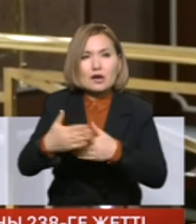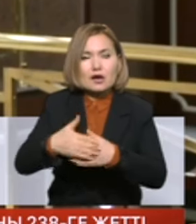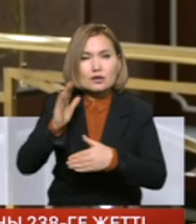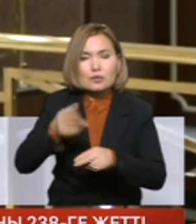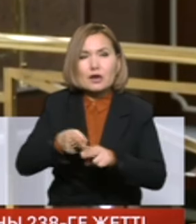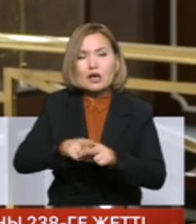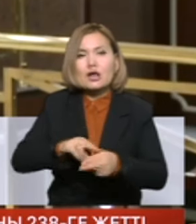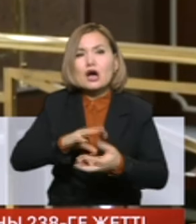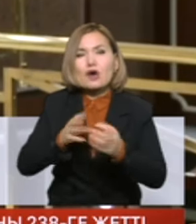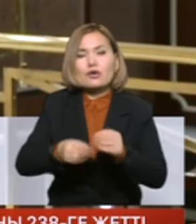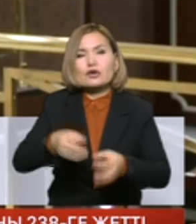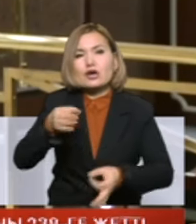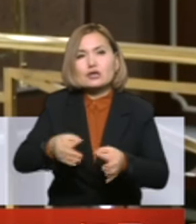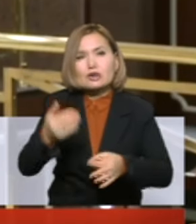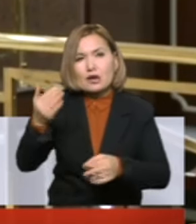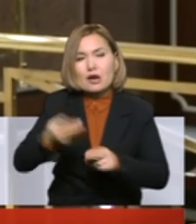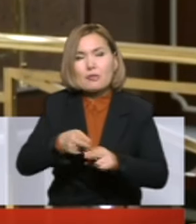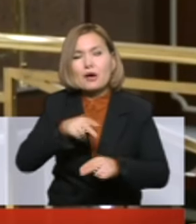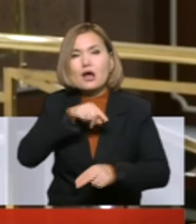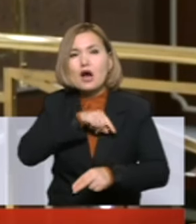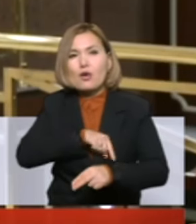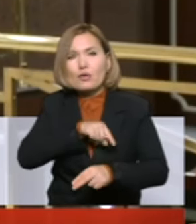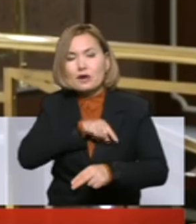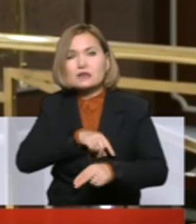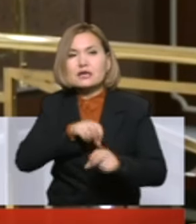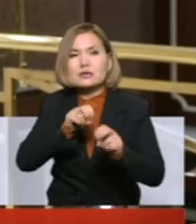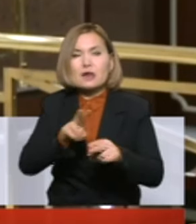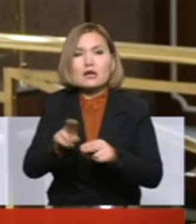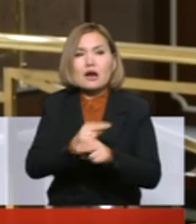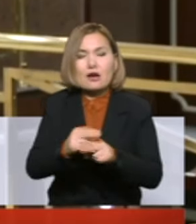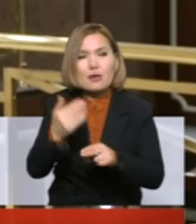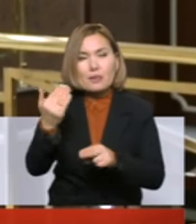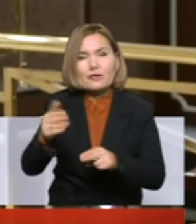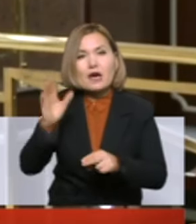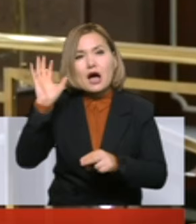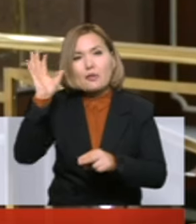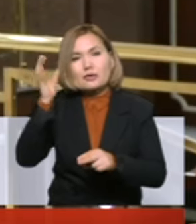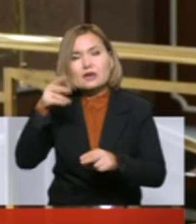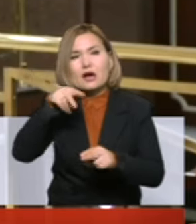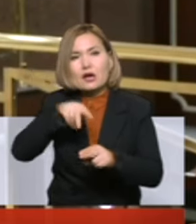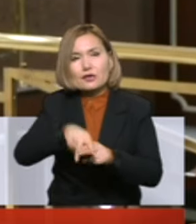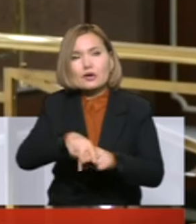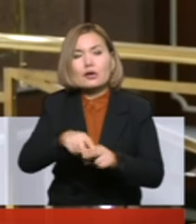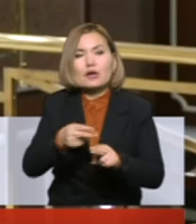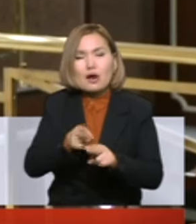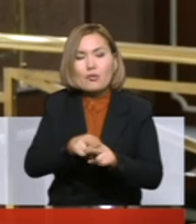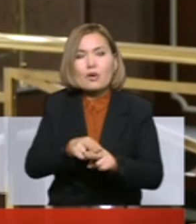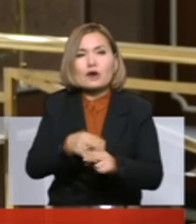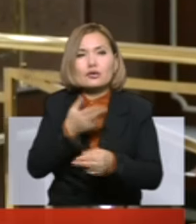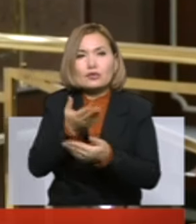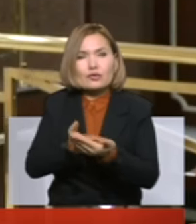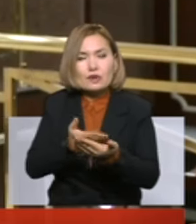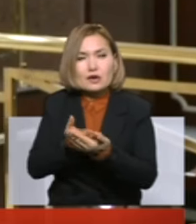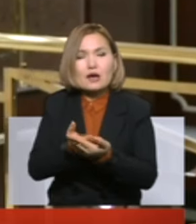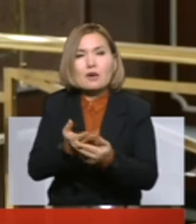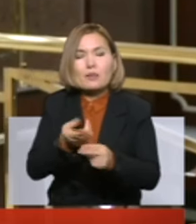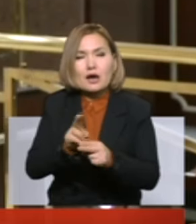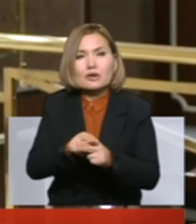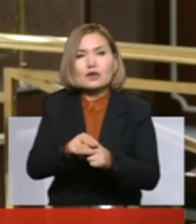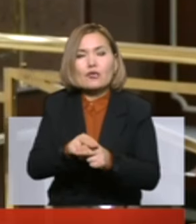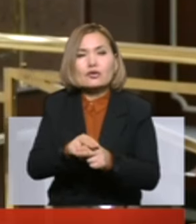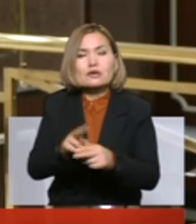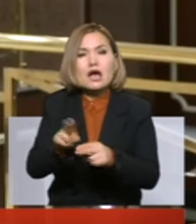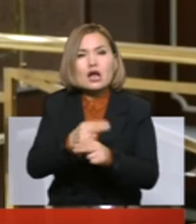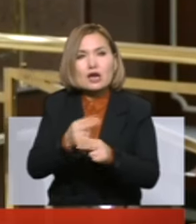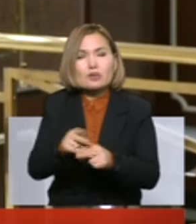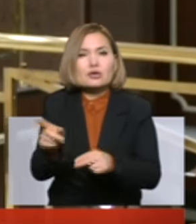уақытта сот олардың мінез құлқын өзгерту үшін мәжбүрлі түрде психологтың көмегіне жүгінуді міндеттеуі мүмкін.